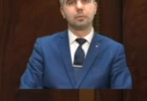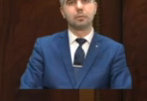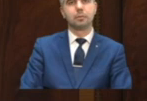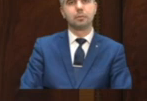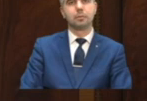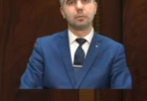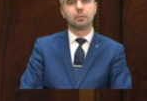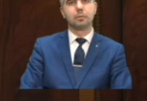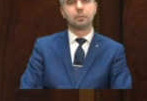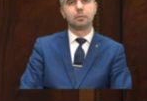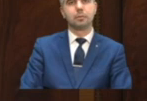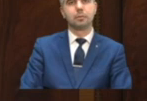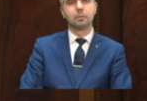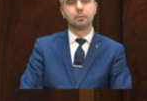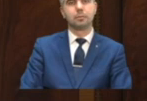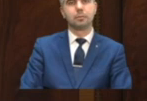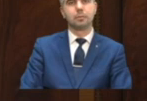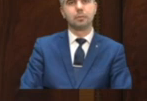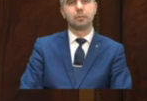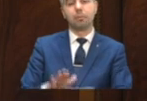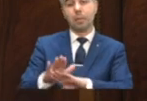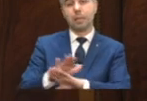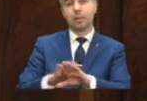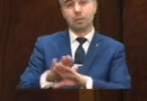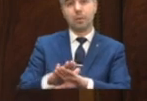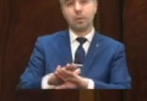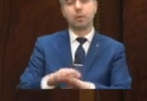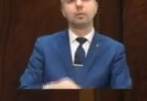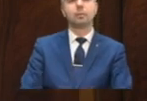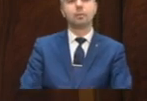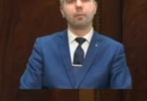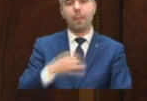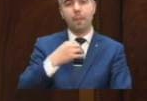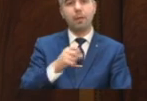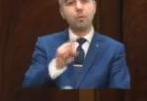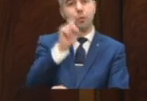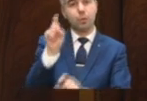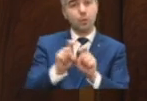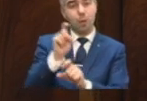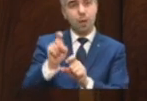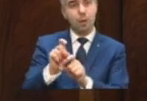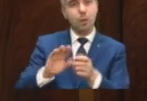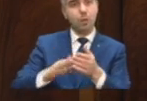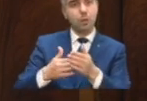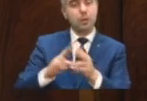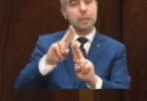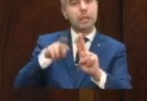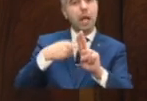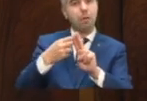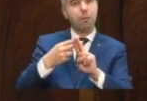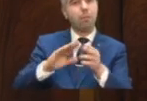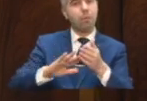اسمح لي السيد نائب المحترم تفضل السيد الوزير، كمل الكلمة ديالك. إذا سمحتوا يمكن لكم توضعوا الأسئلة، وإلا أعطيتونا شي فرصة باش نواجبكم